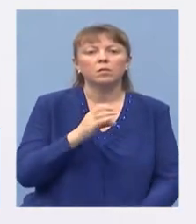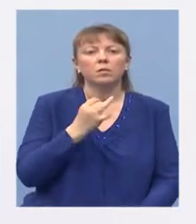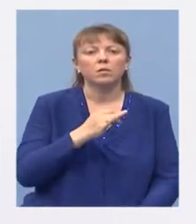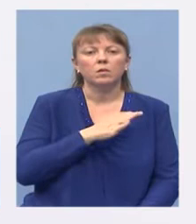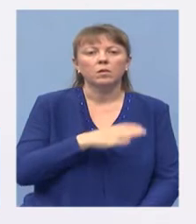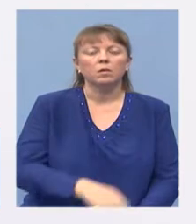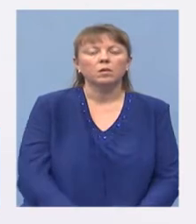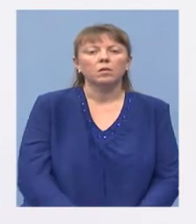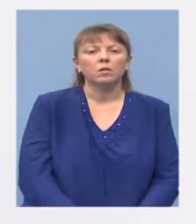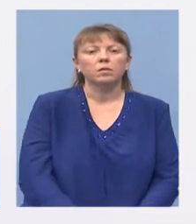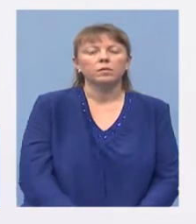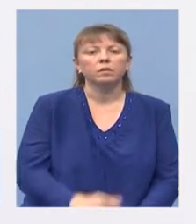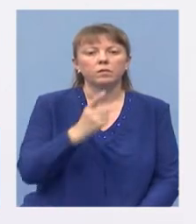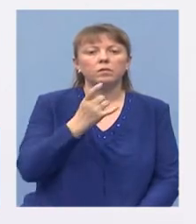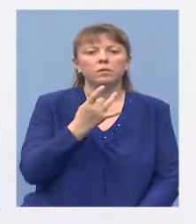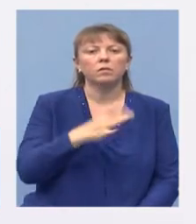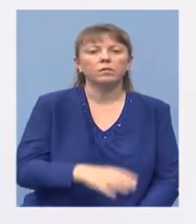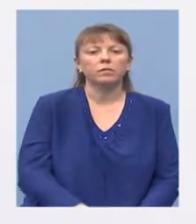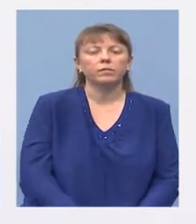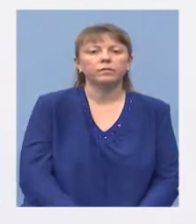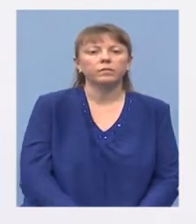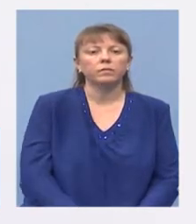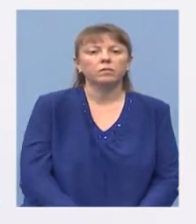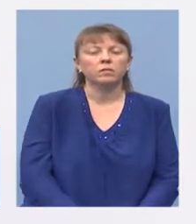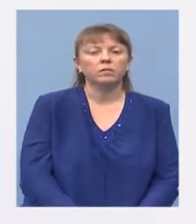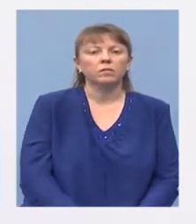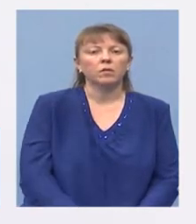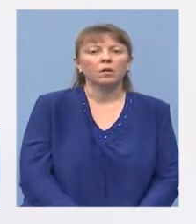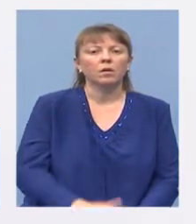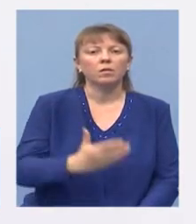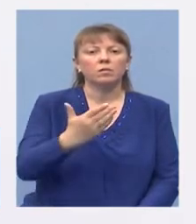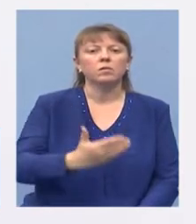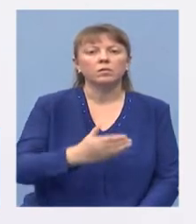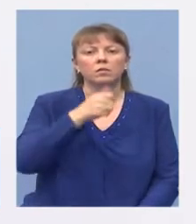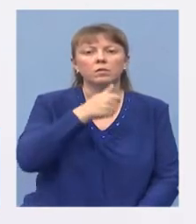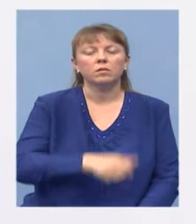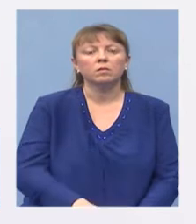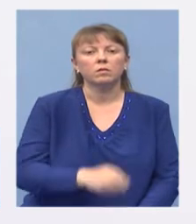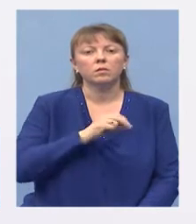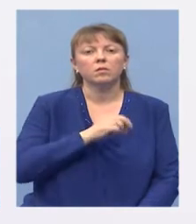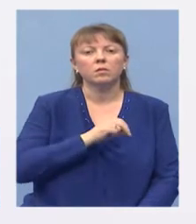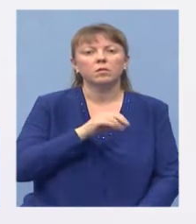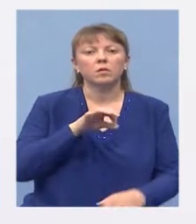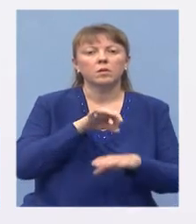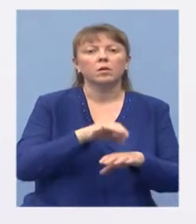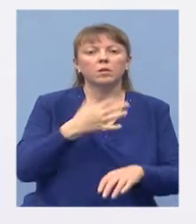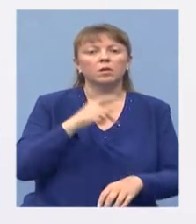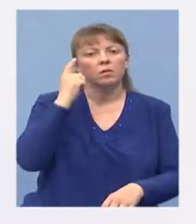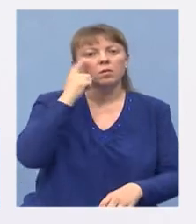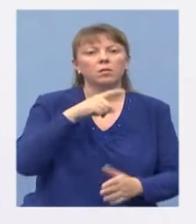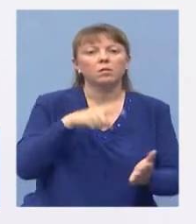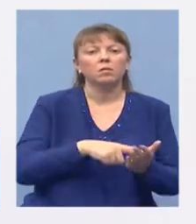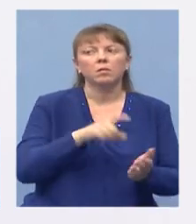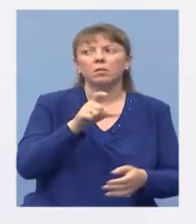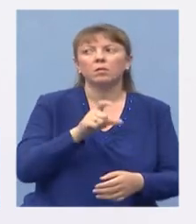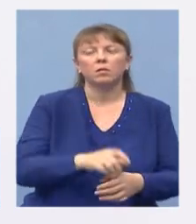был только один раз в этом году. Ну, в принципе, мы работу эту проводим, решаем этот вопрос,